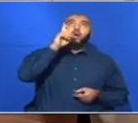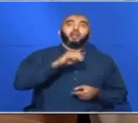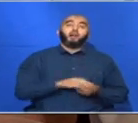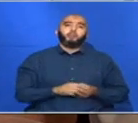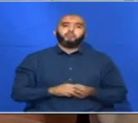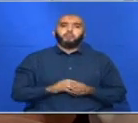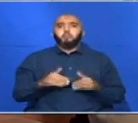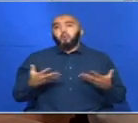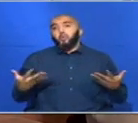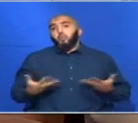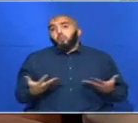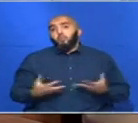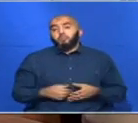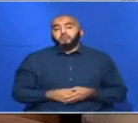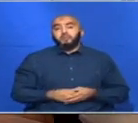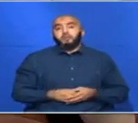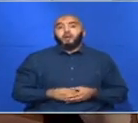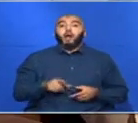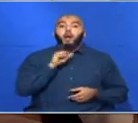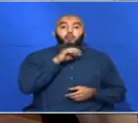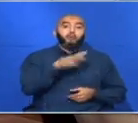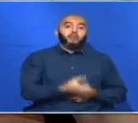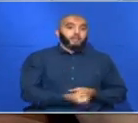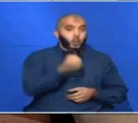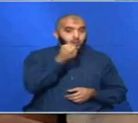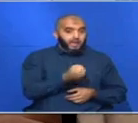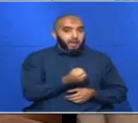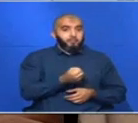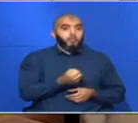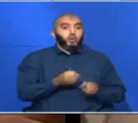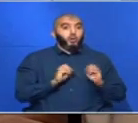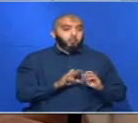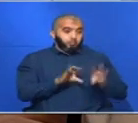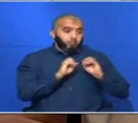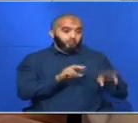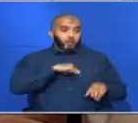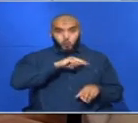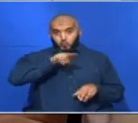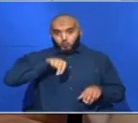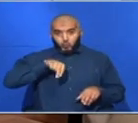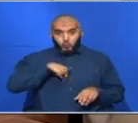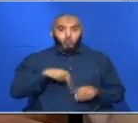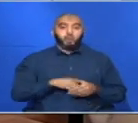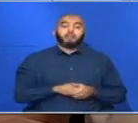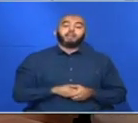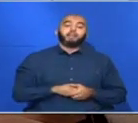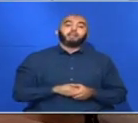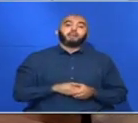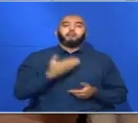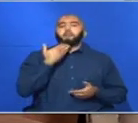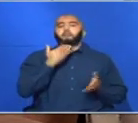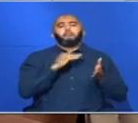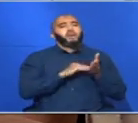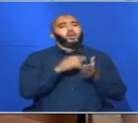الصلاه والسلام ان افضل الذكر كلام المولى عز وجل ولذلكم فان الانسان عندما يسال كيف